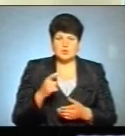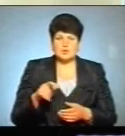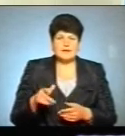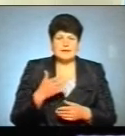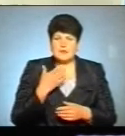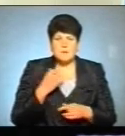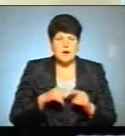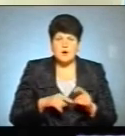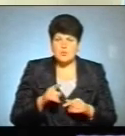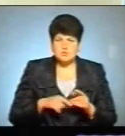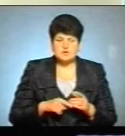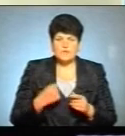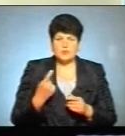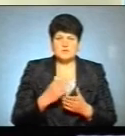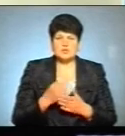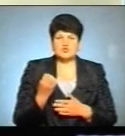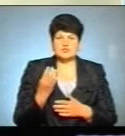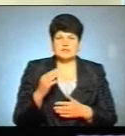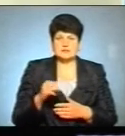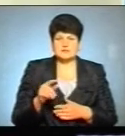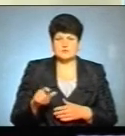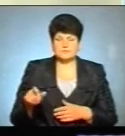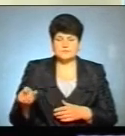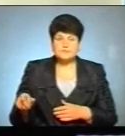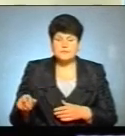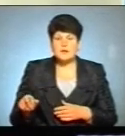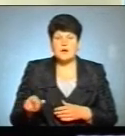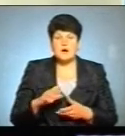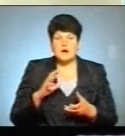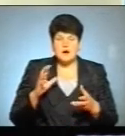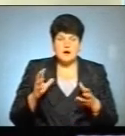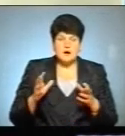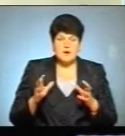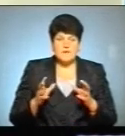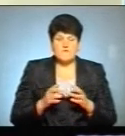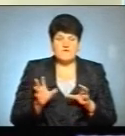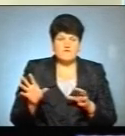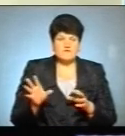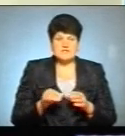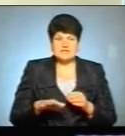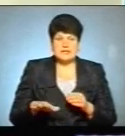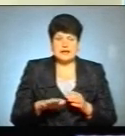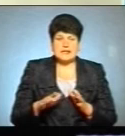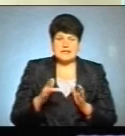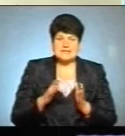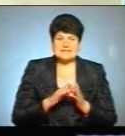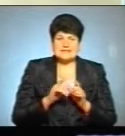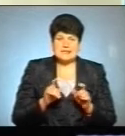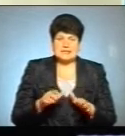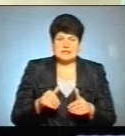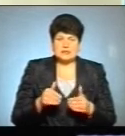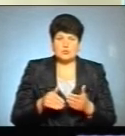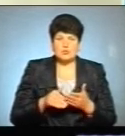родини, в області є 14 тисяч громадян. Але разом з тим всі територіальні центри зараз надають